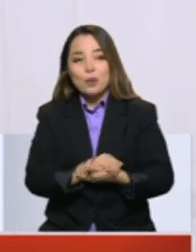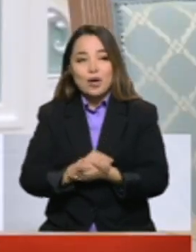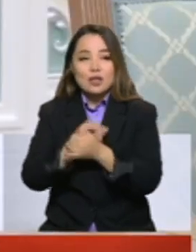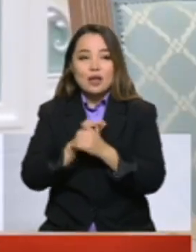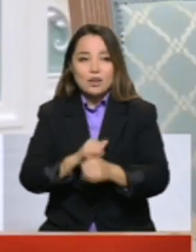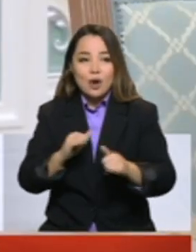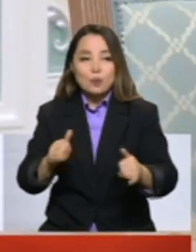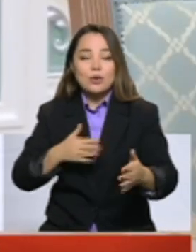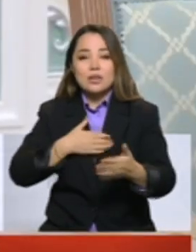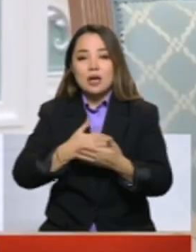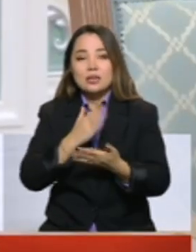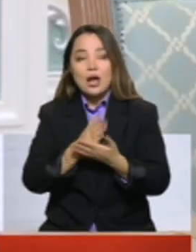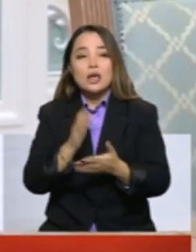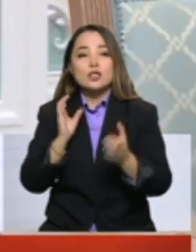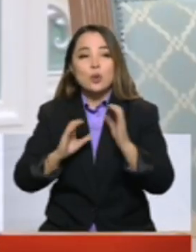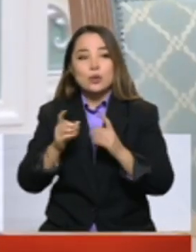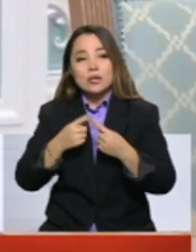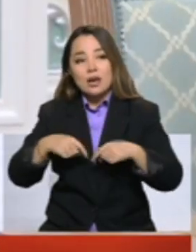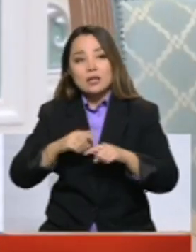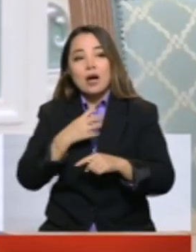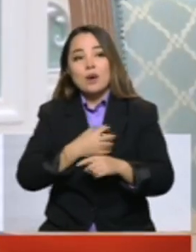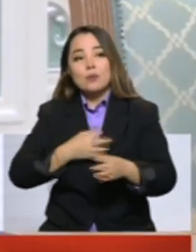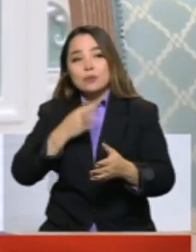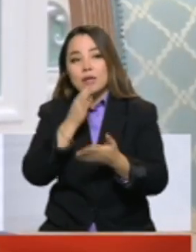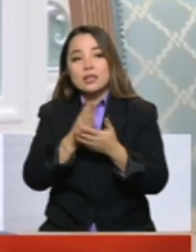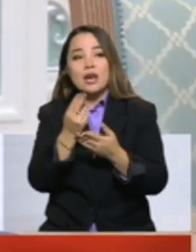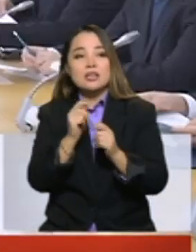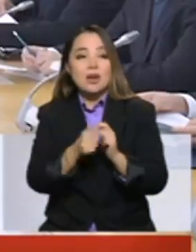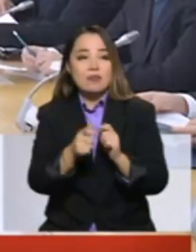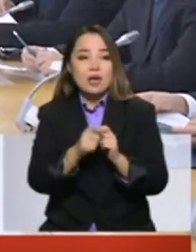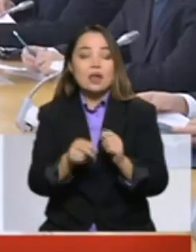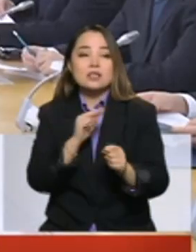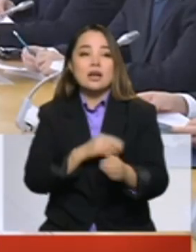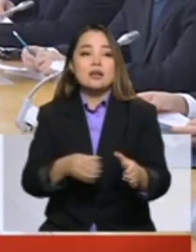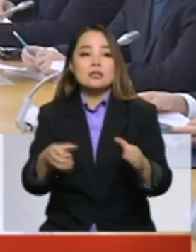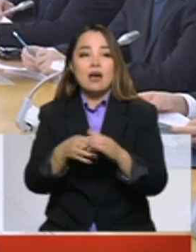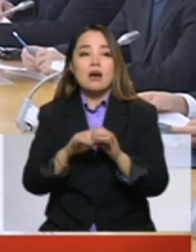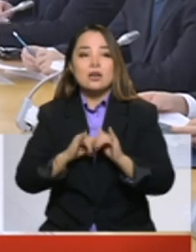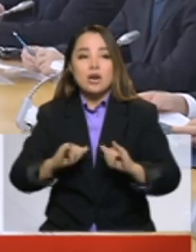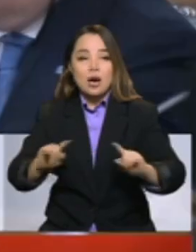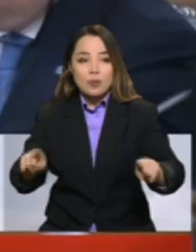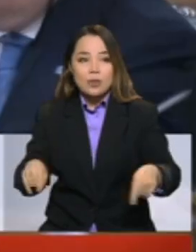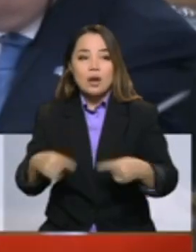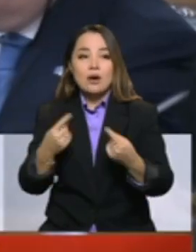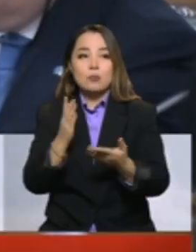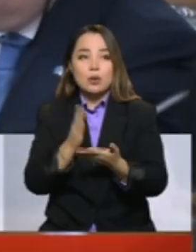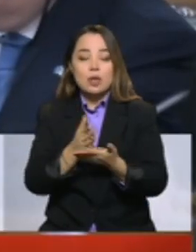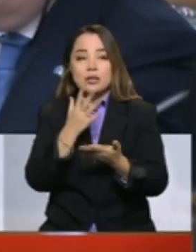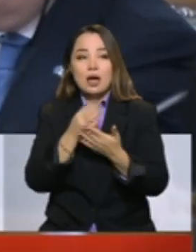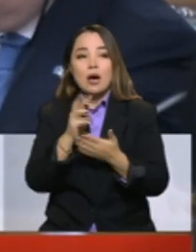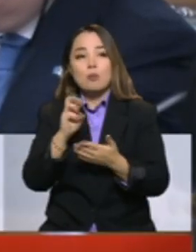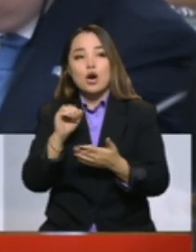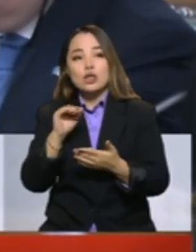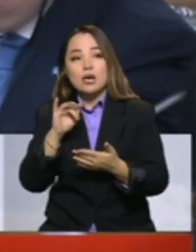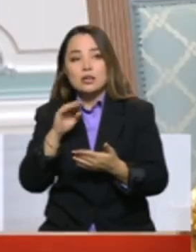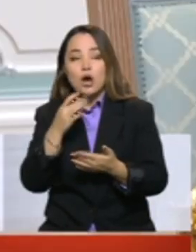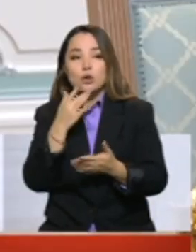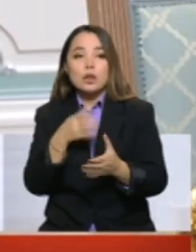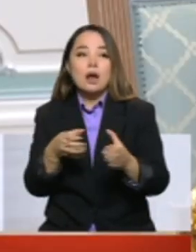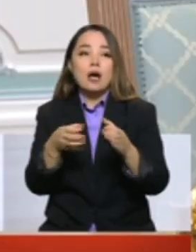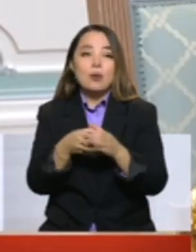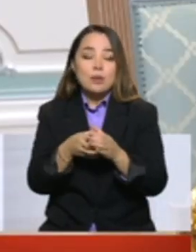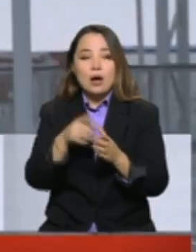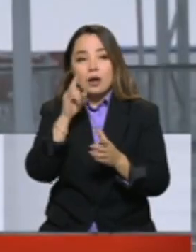дамытуға бейіл, ол үшін институционалды негіз қалыптасқан. Инвестициялық серіктестікте жандана түспек, Мажарстанның мұнайгаз саласындағы ұлттық компаниясы